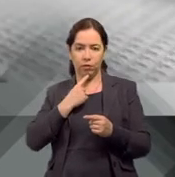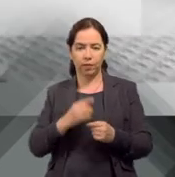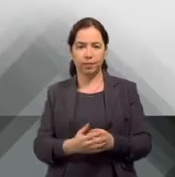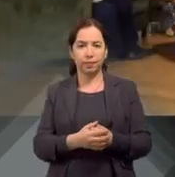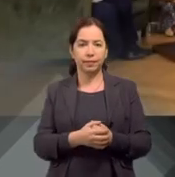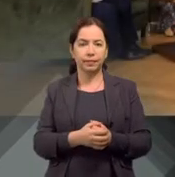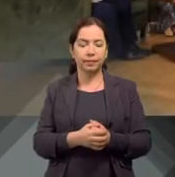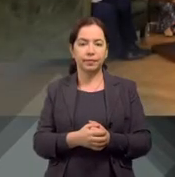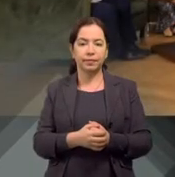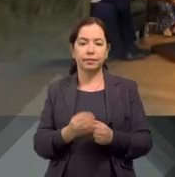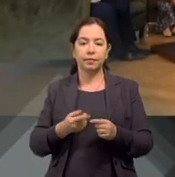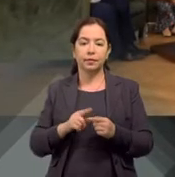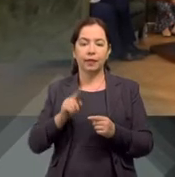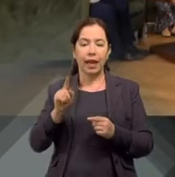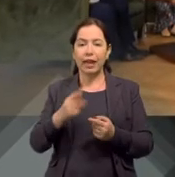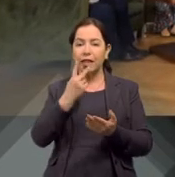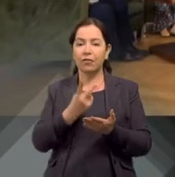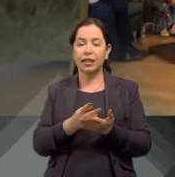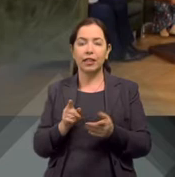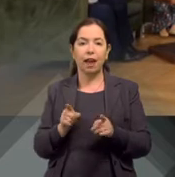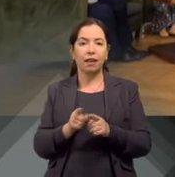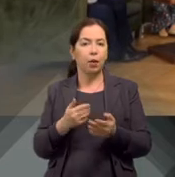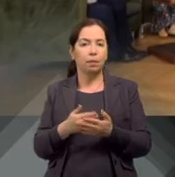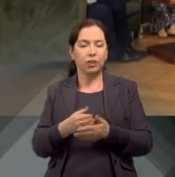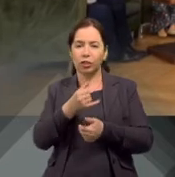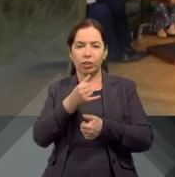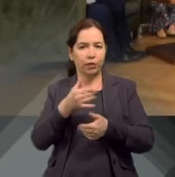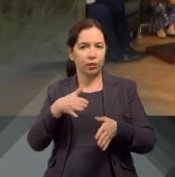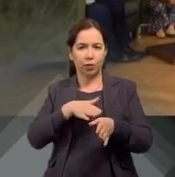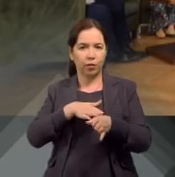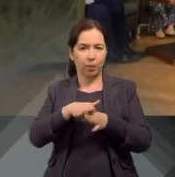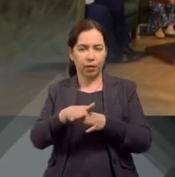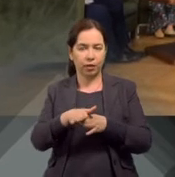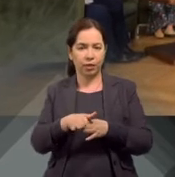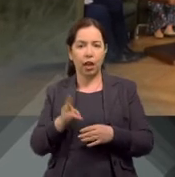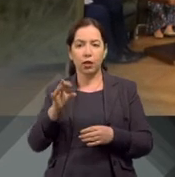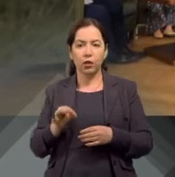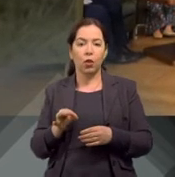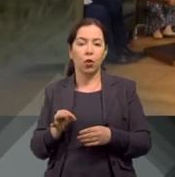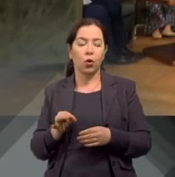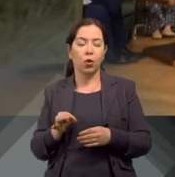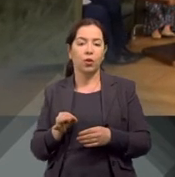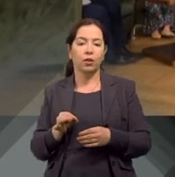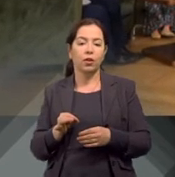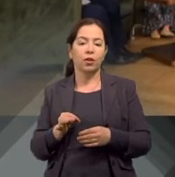что это важно. Это выглядит как почти нерешимая задача, но нет ничего более амбициозного в жизни, чем решать